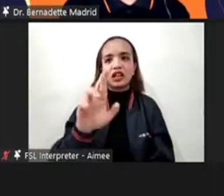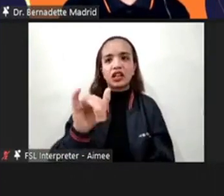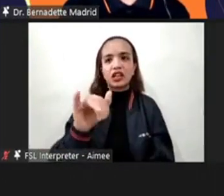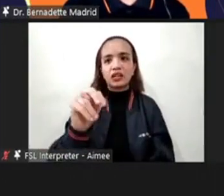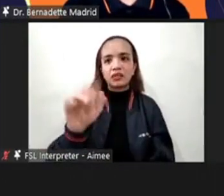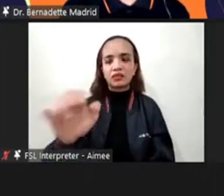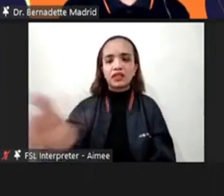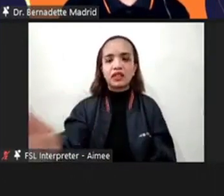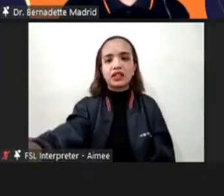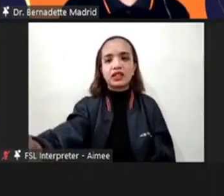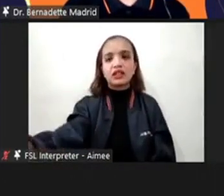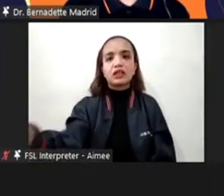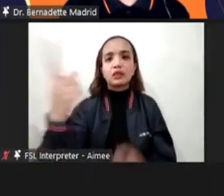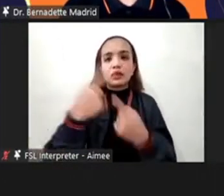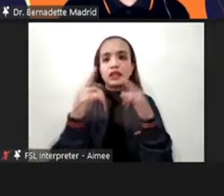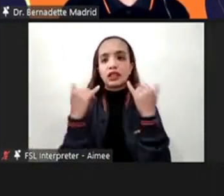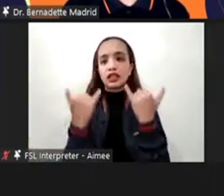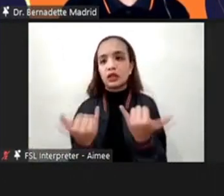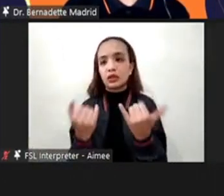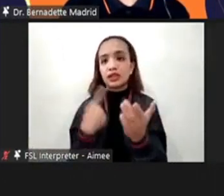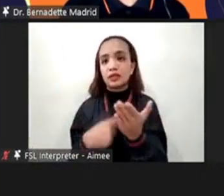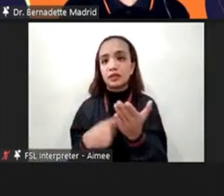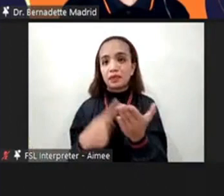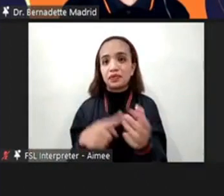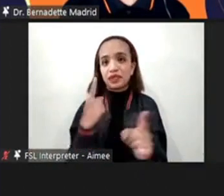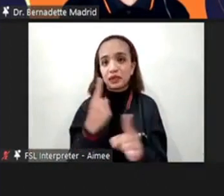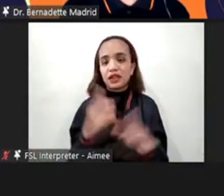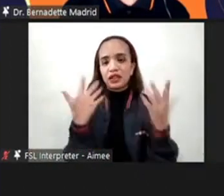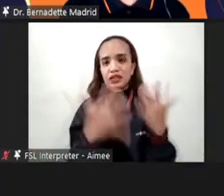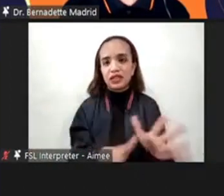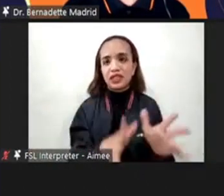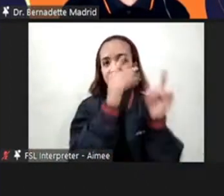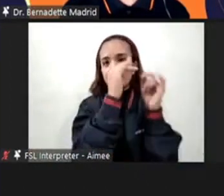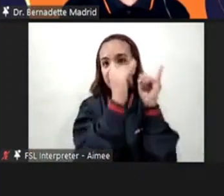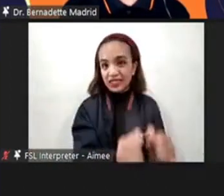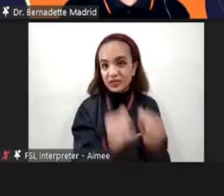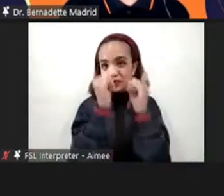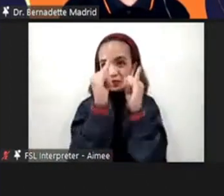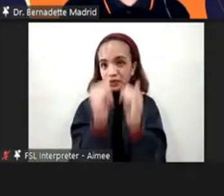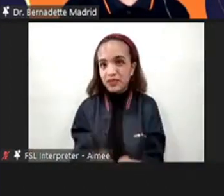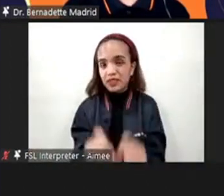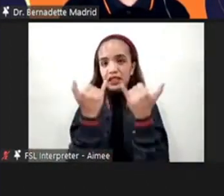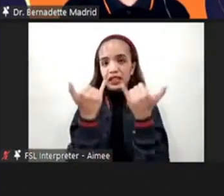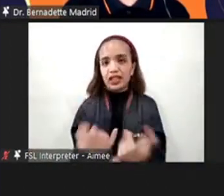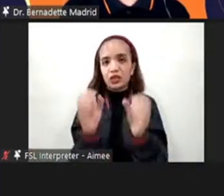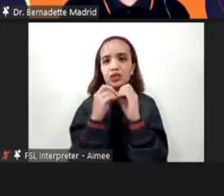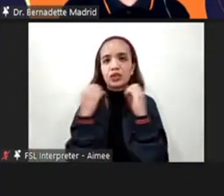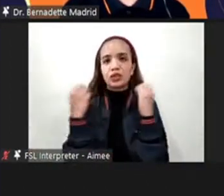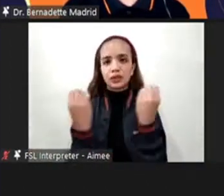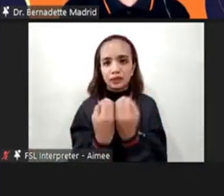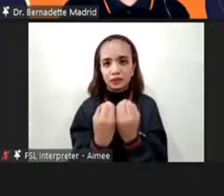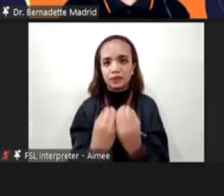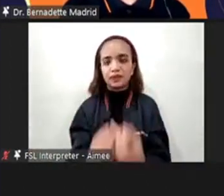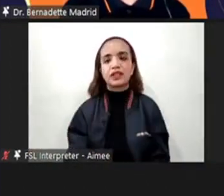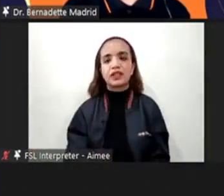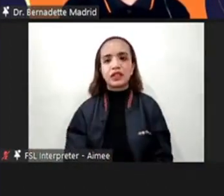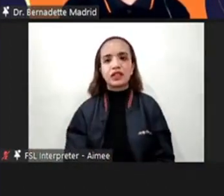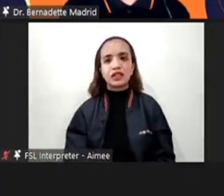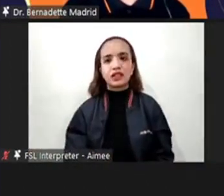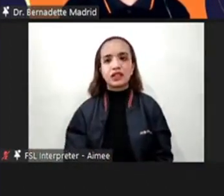ngayon ang pag-uusapan na natin, kasi nanggaling na tayo sa individual di ba? So ngayon, organizational naman. Paano nga